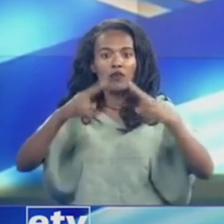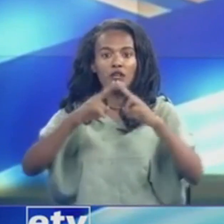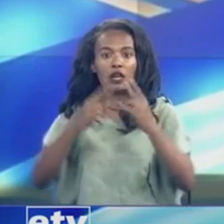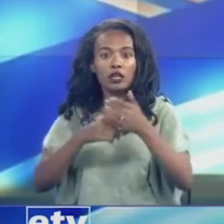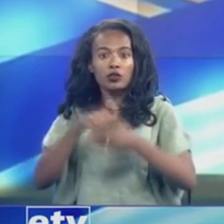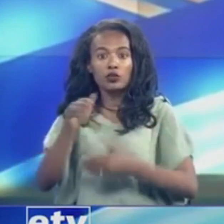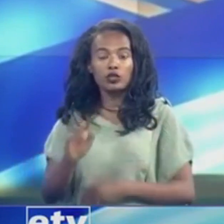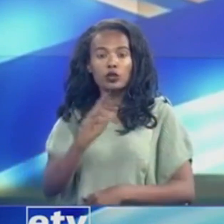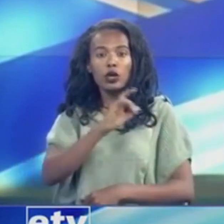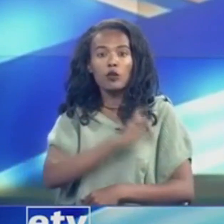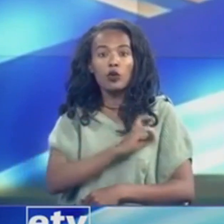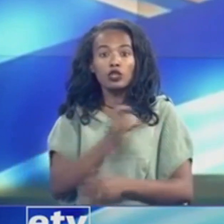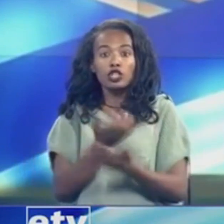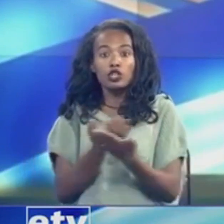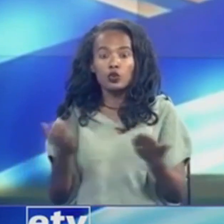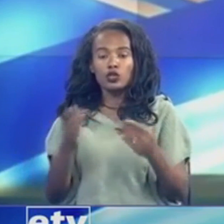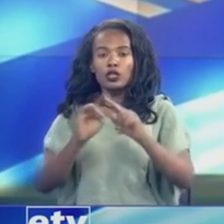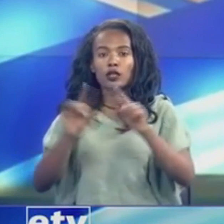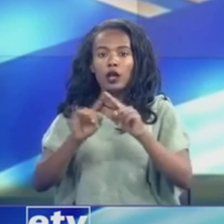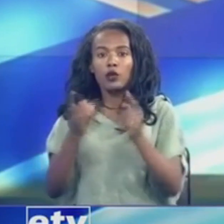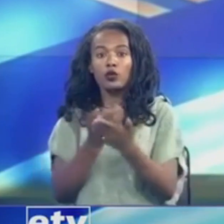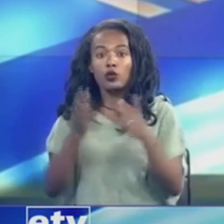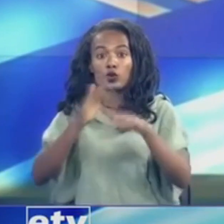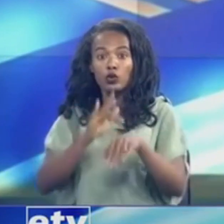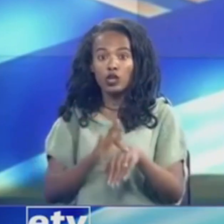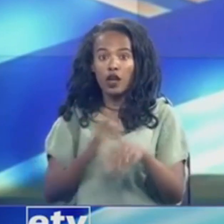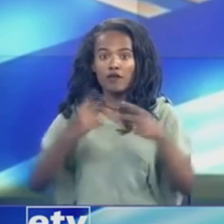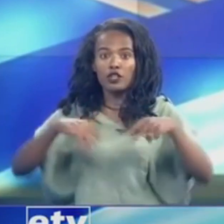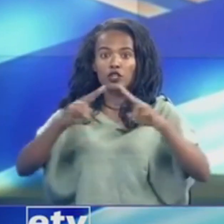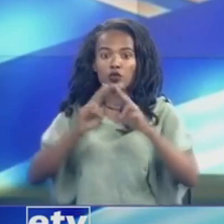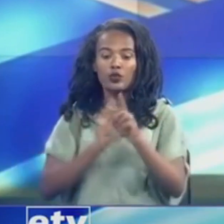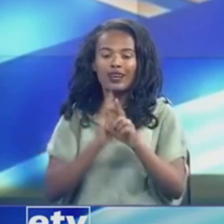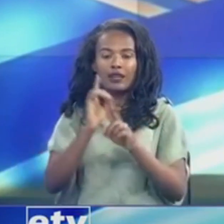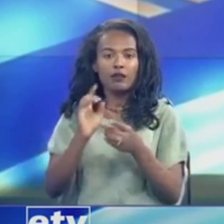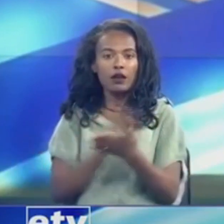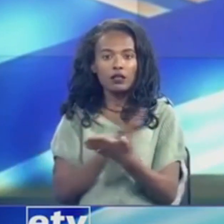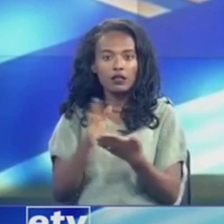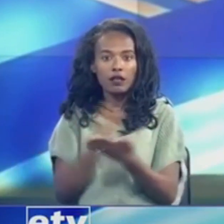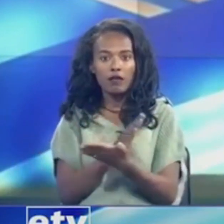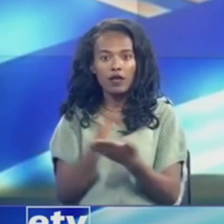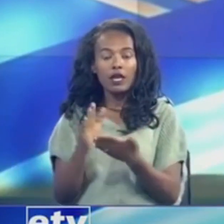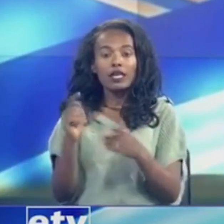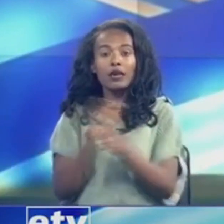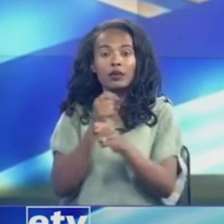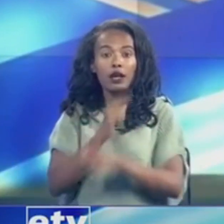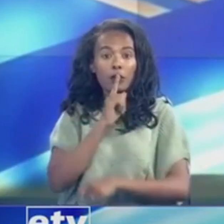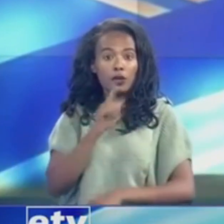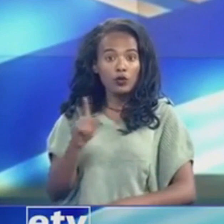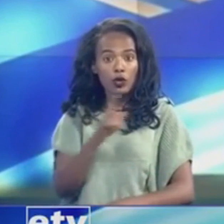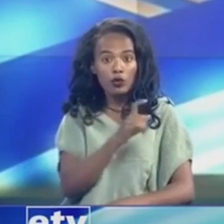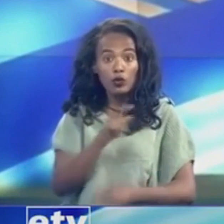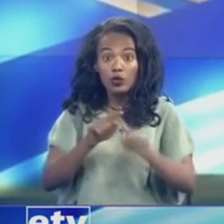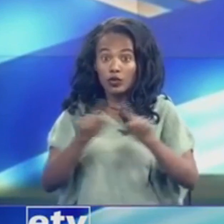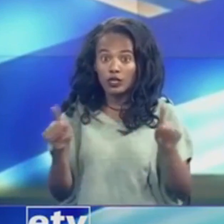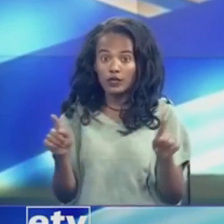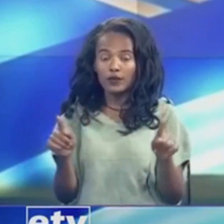ደግሞ የፖሊሲ ኢሹዎችን የመሳሰሉ ጉዳዮች ላይ ፌደሬሽኑ በቀጥታ እየተሳተፈ የሚተገብር ነው የሚሆነው። ግን ዞሮ